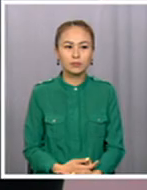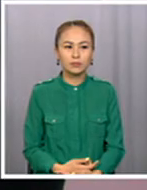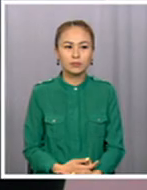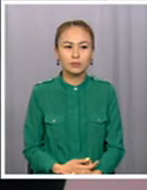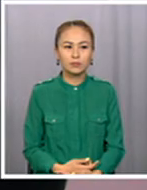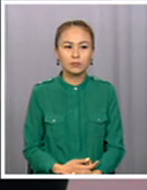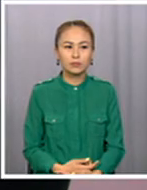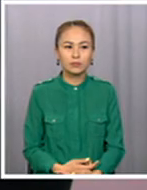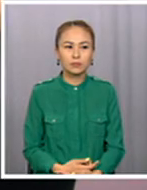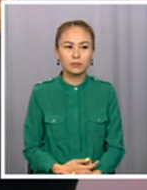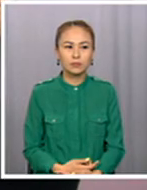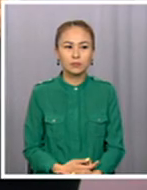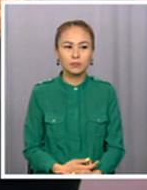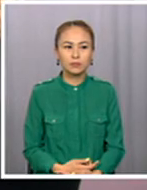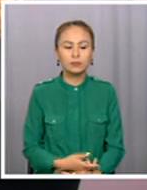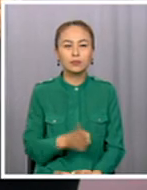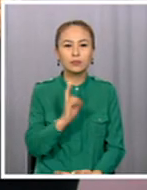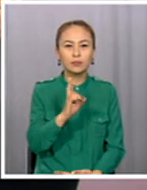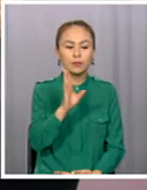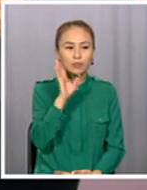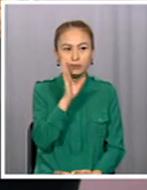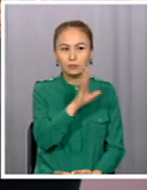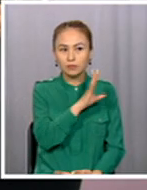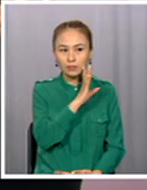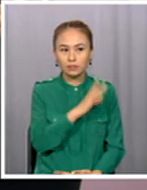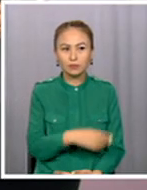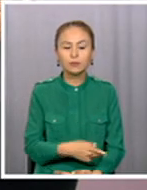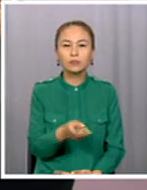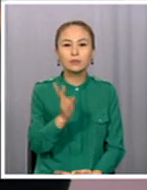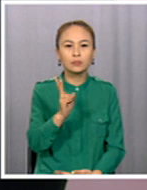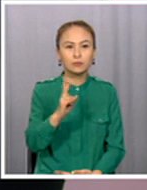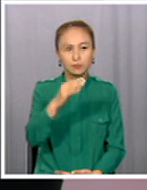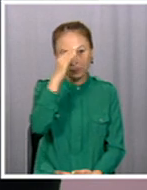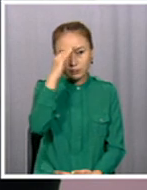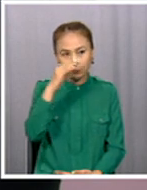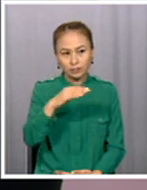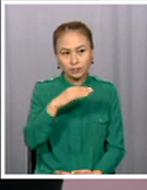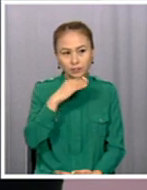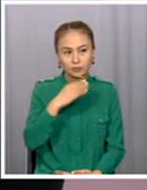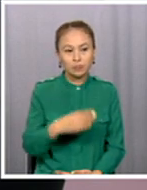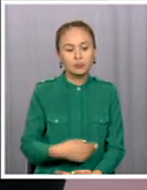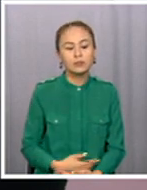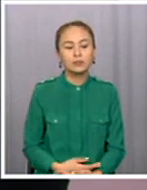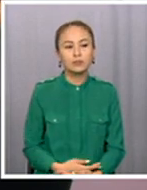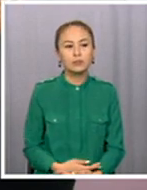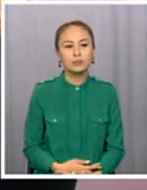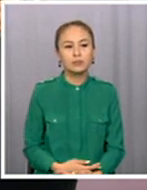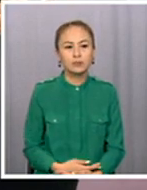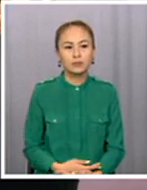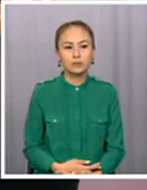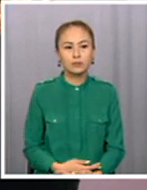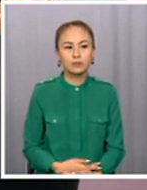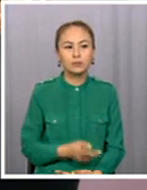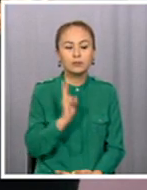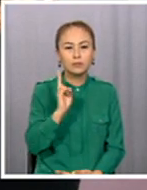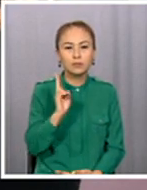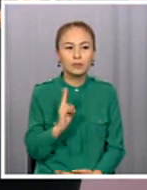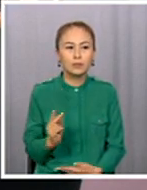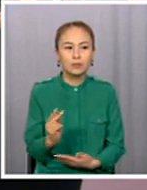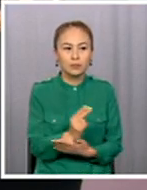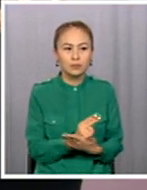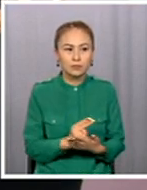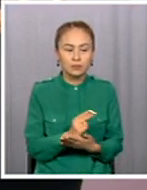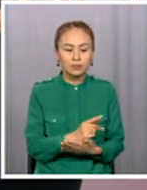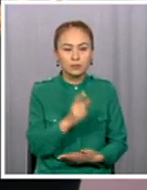Кім? Анам. Кім? Әкем. Кім?